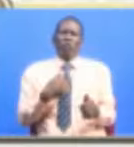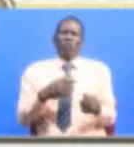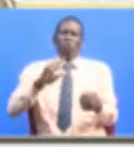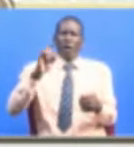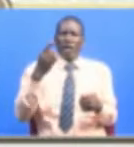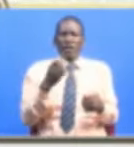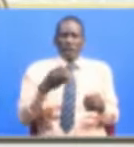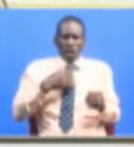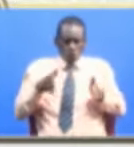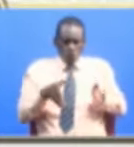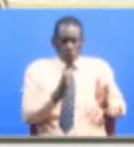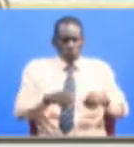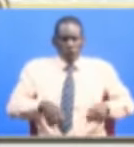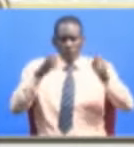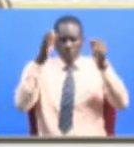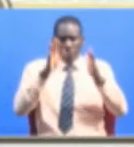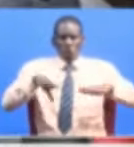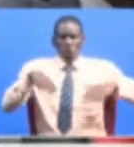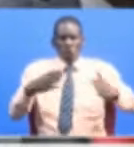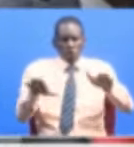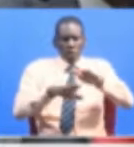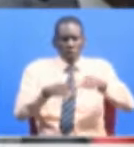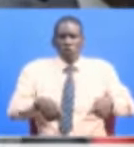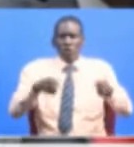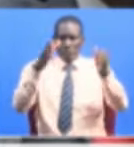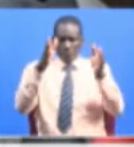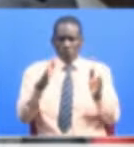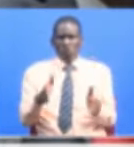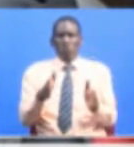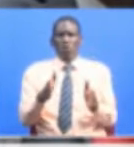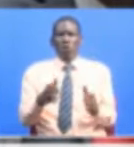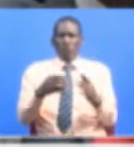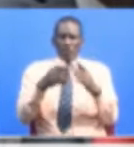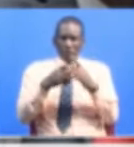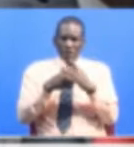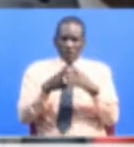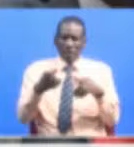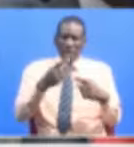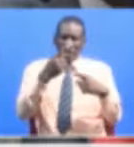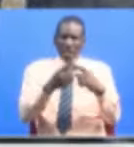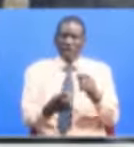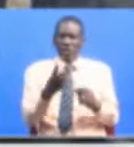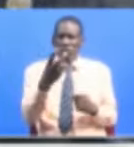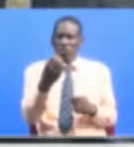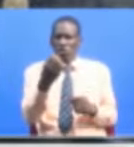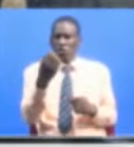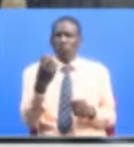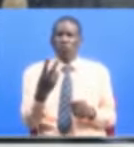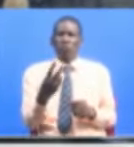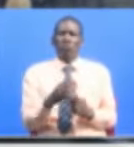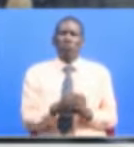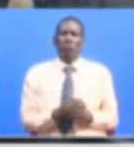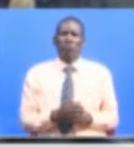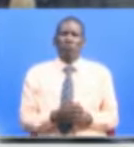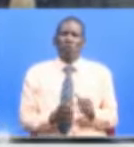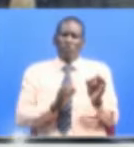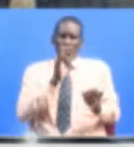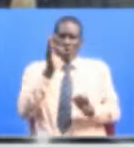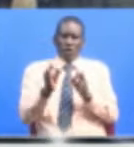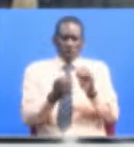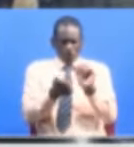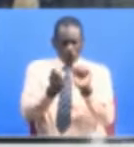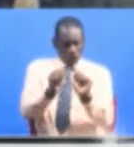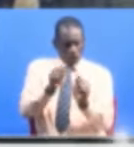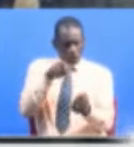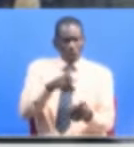nafasi ya mwenyekiti au naibu mwenyekiti kuanzia mwaka 2002. Iwapo mabadiliko